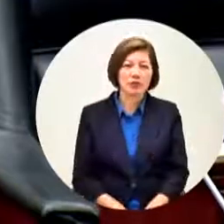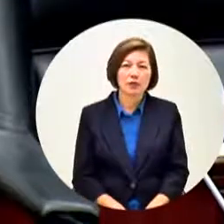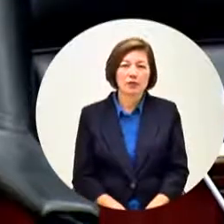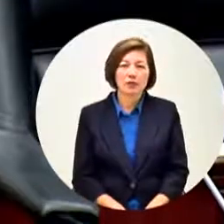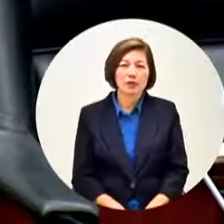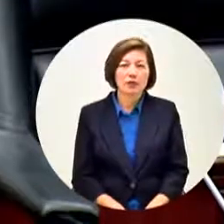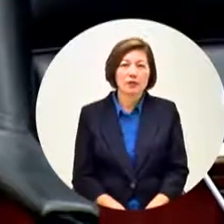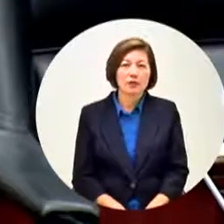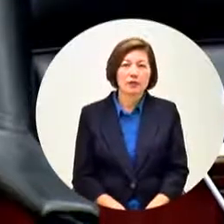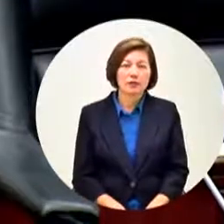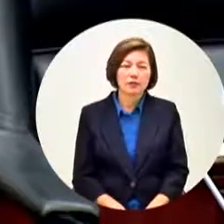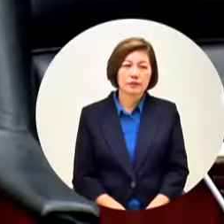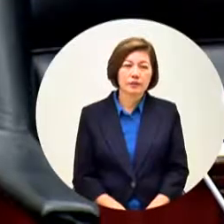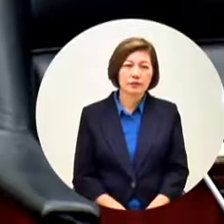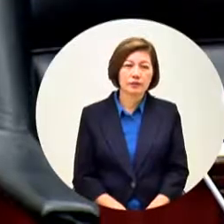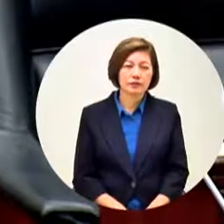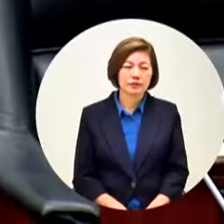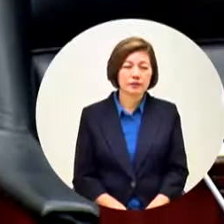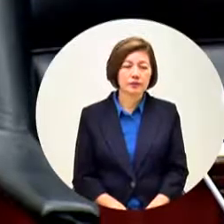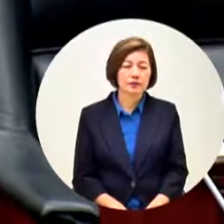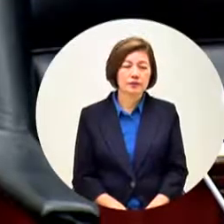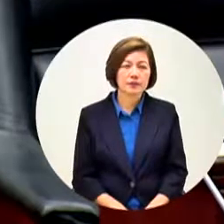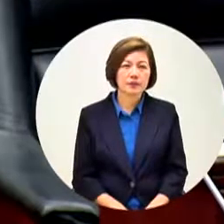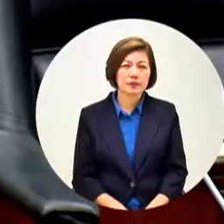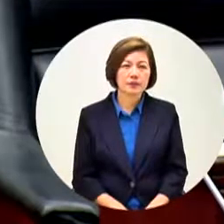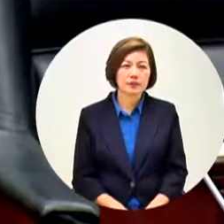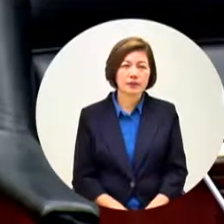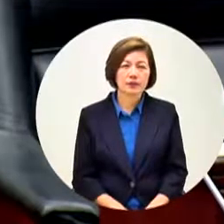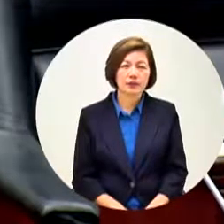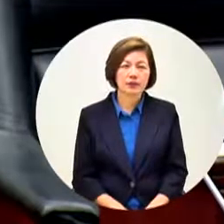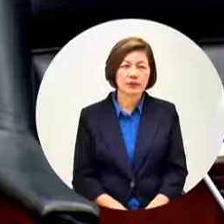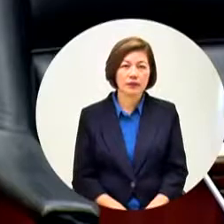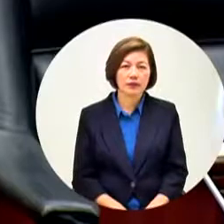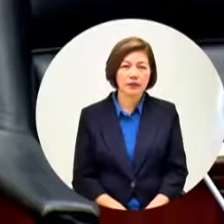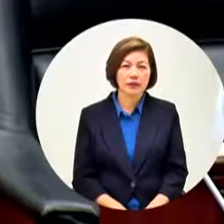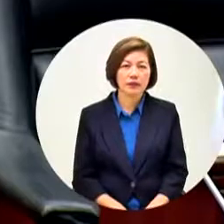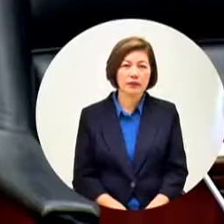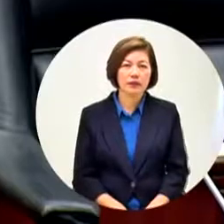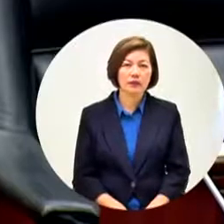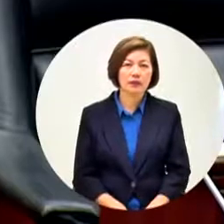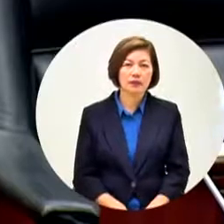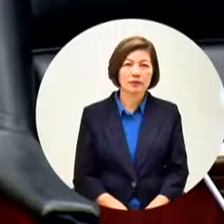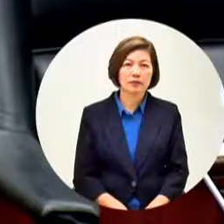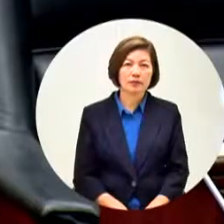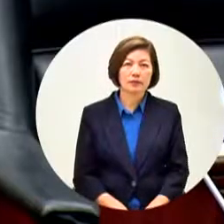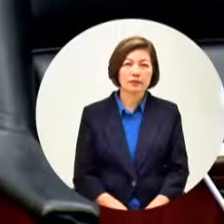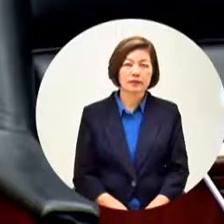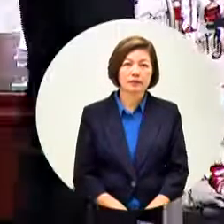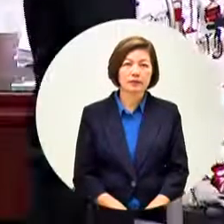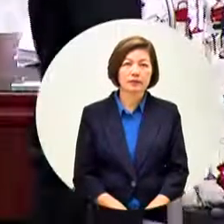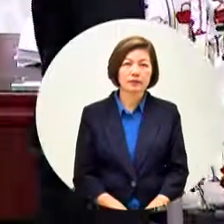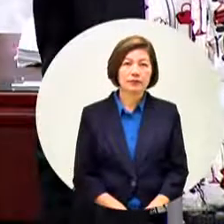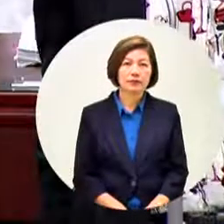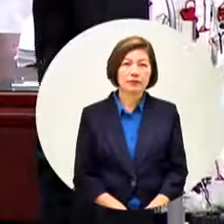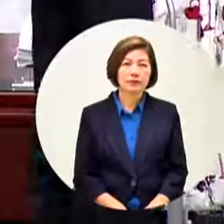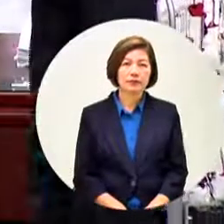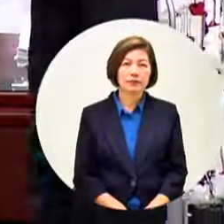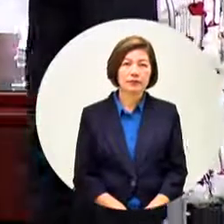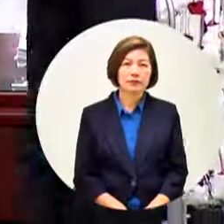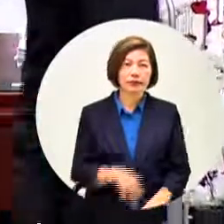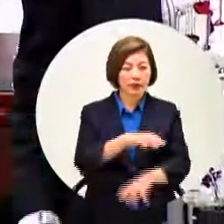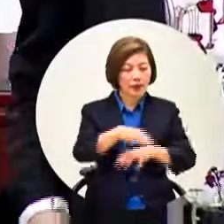长，我请教你，啊，你结果是毋是伫按环保局吼、哦，